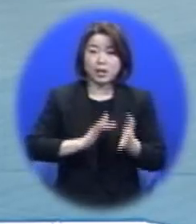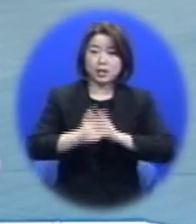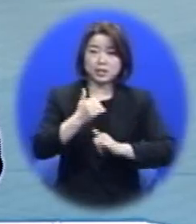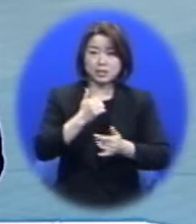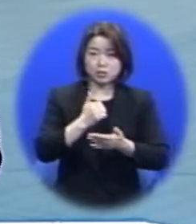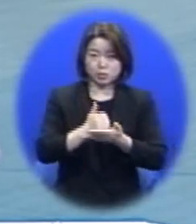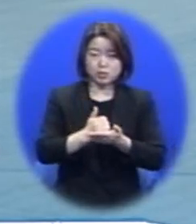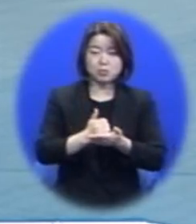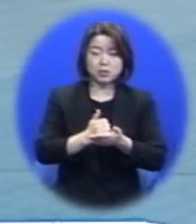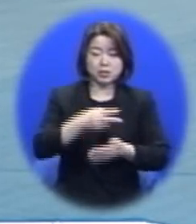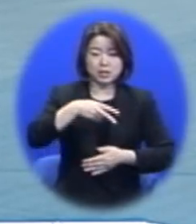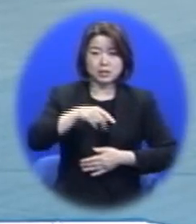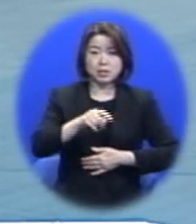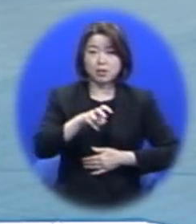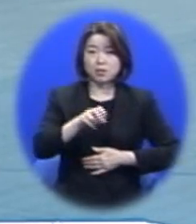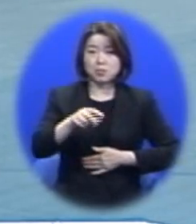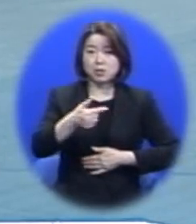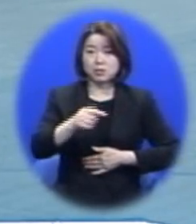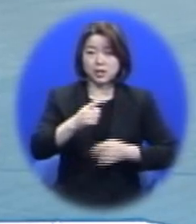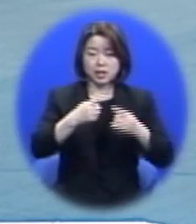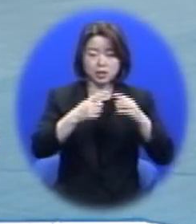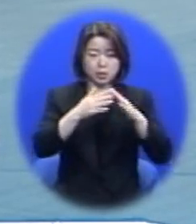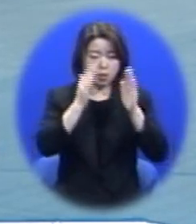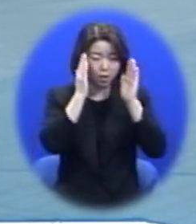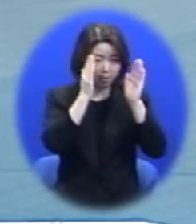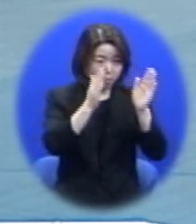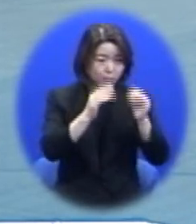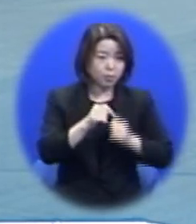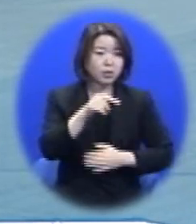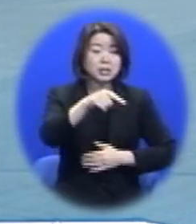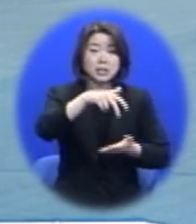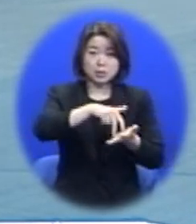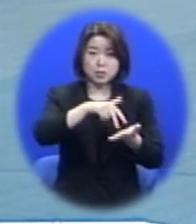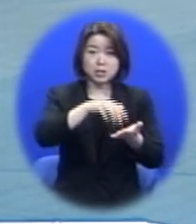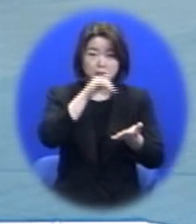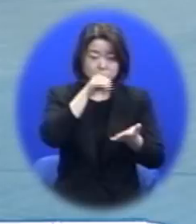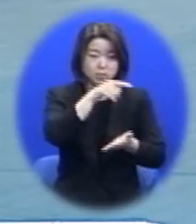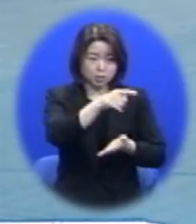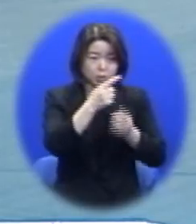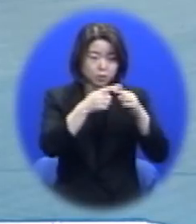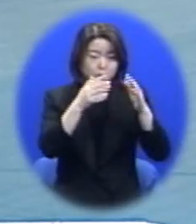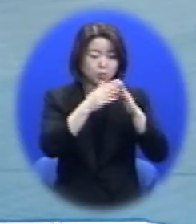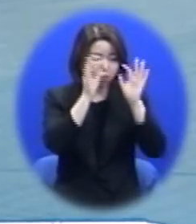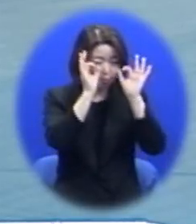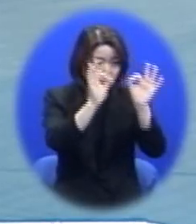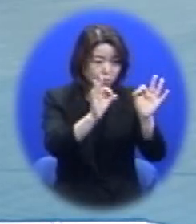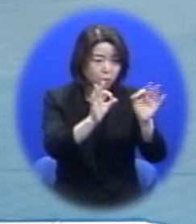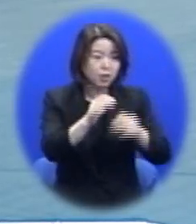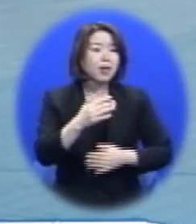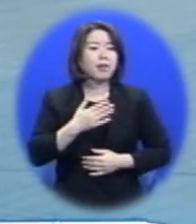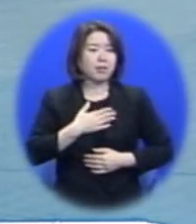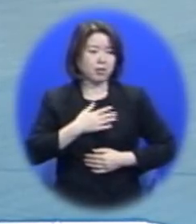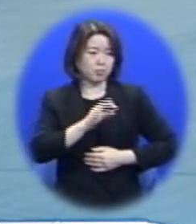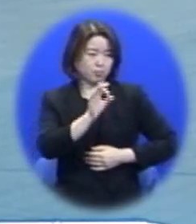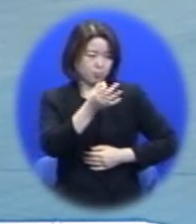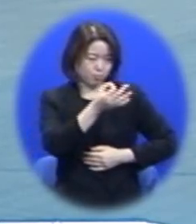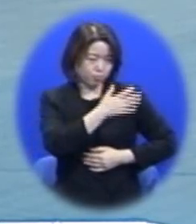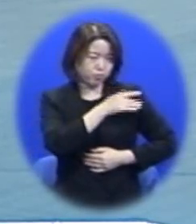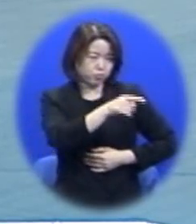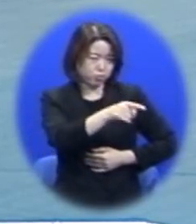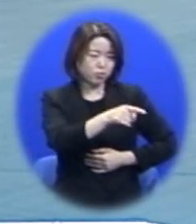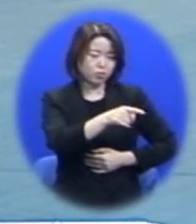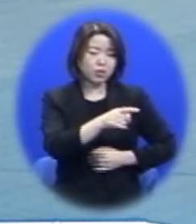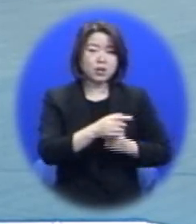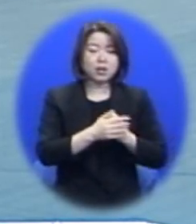예수님은 서머나 교회를 향하여 그런 처지에 있는 교회를 향하여 내가 부유하다고 하신 말씀을